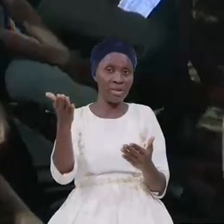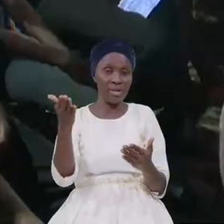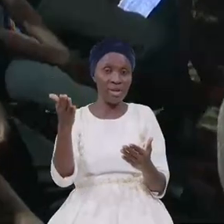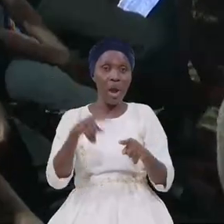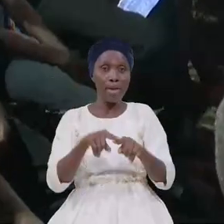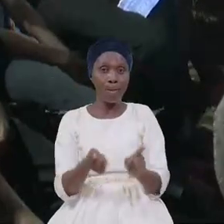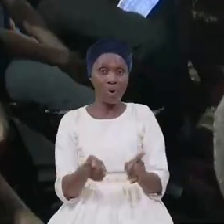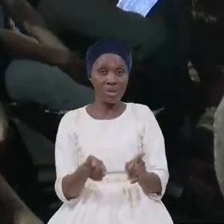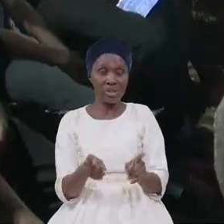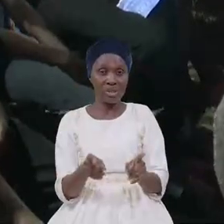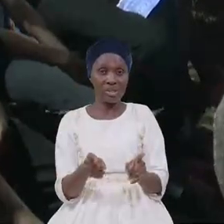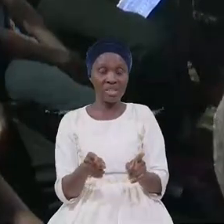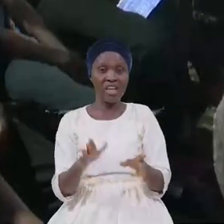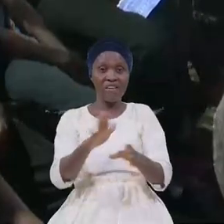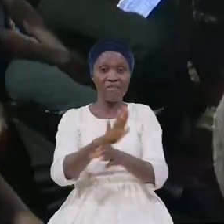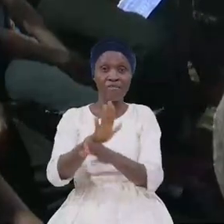arrosé.